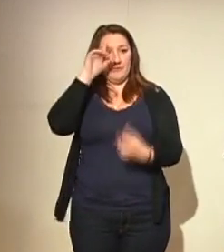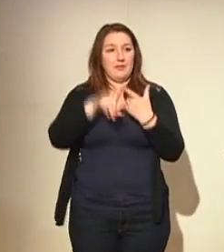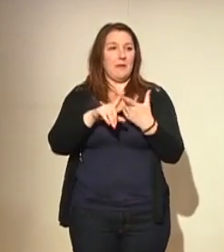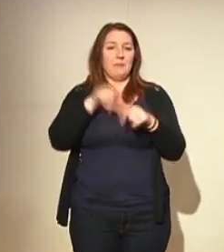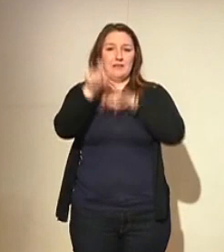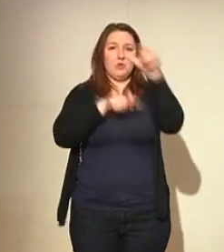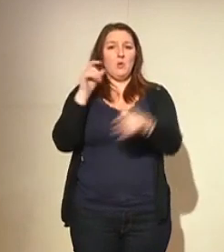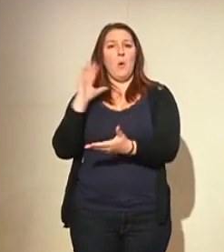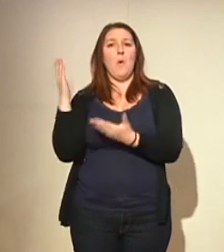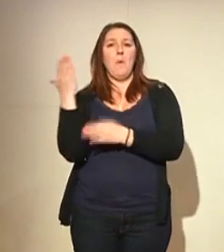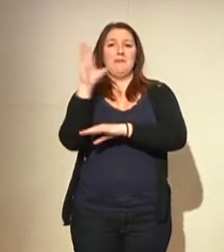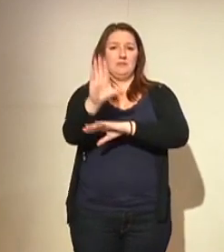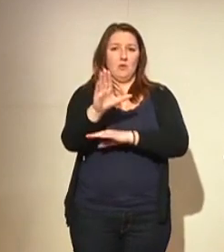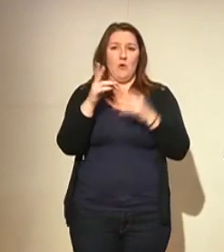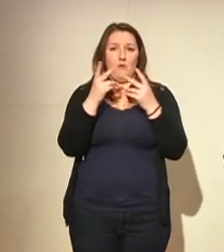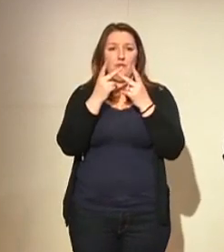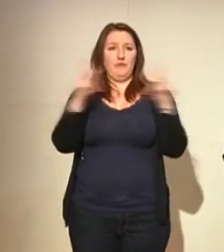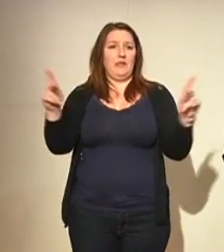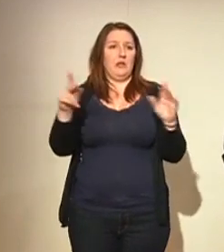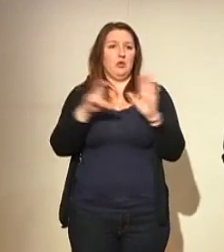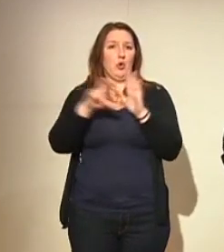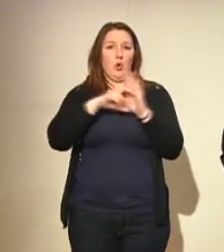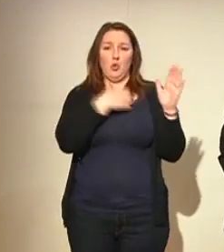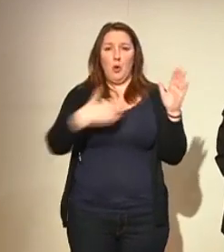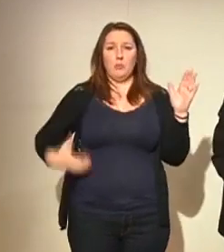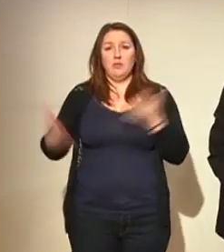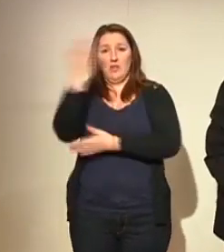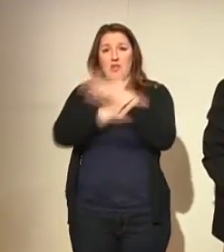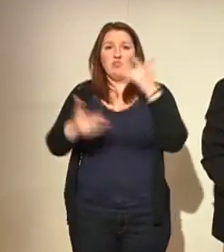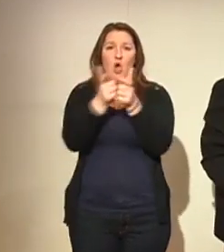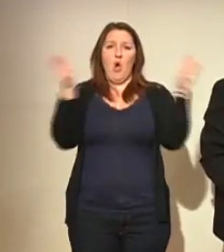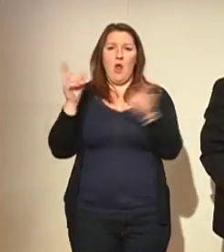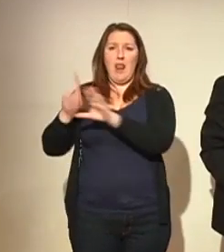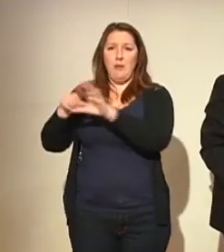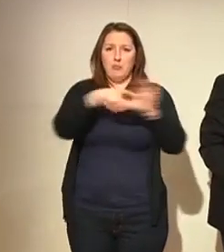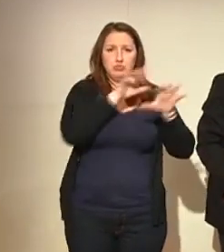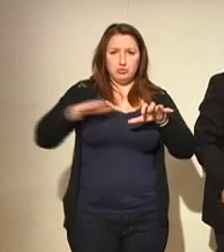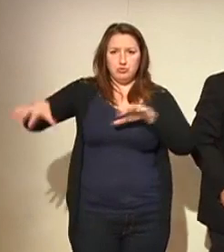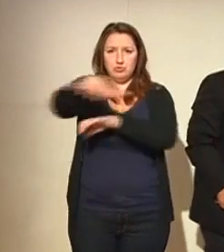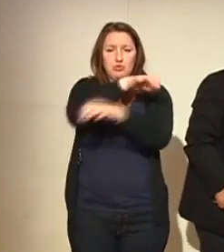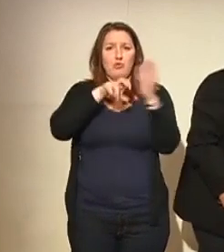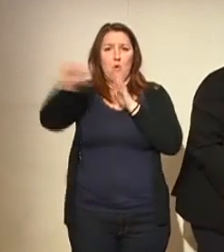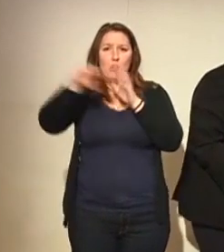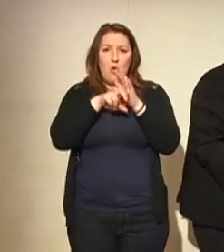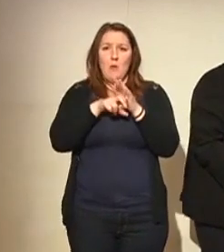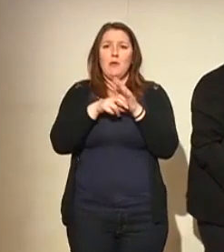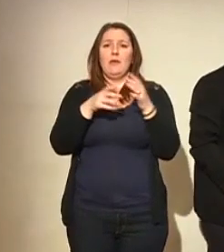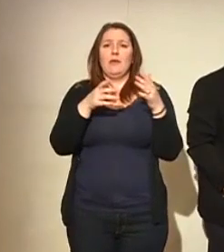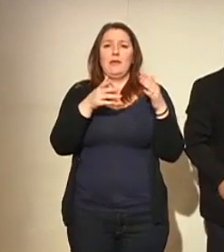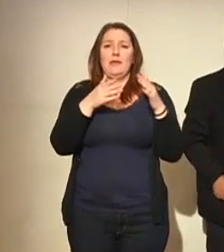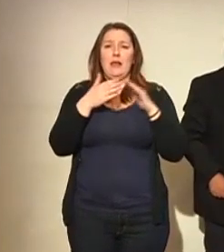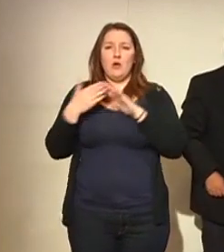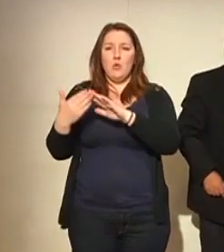représentants de la Ville de Grenoble auprès de la Bourse du Travail et la communauté de travail des villes alpines alors